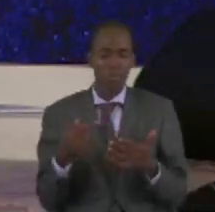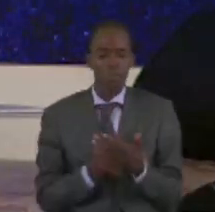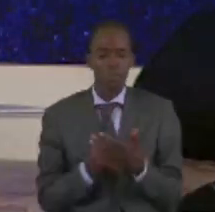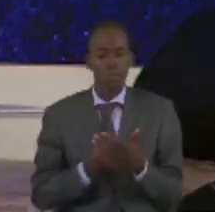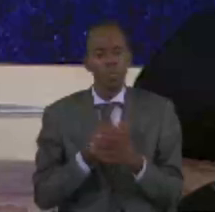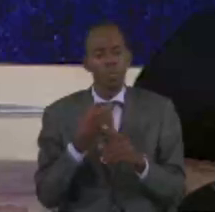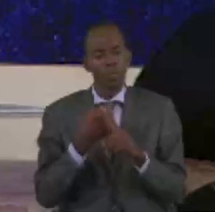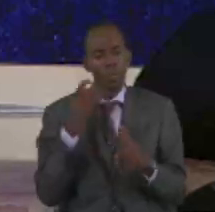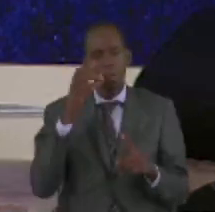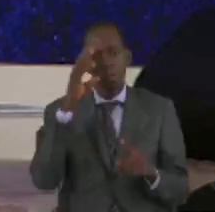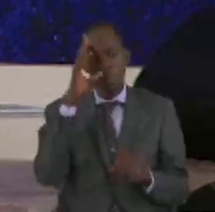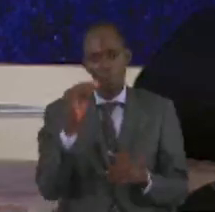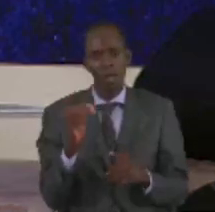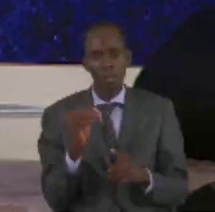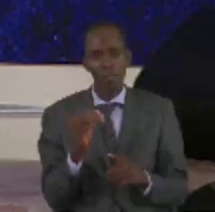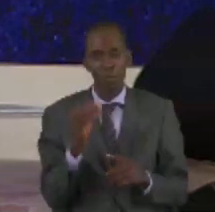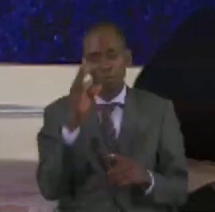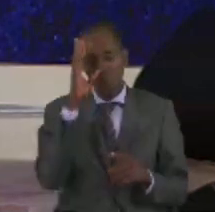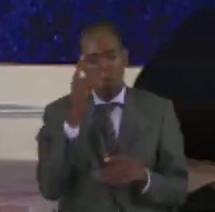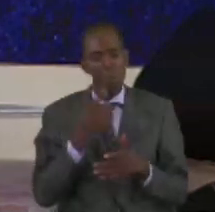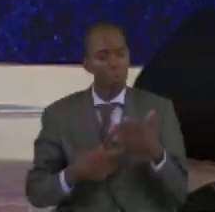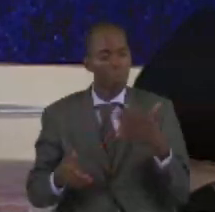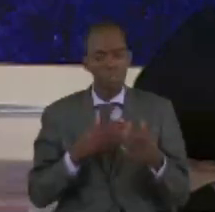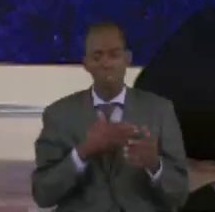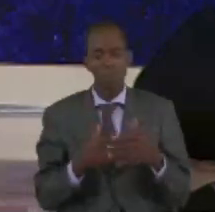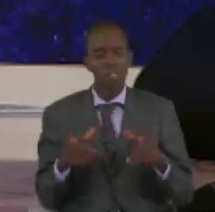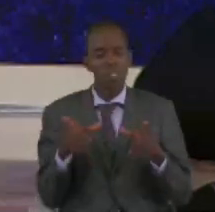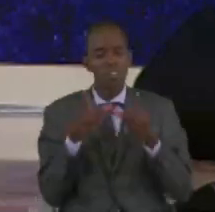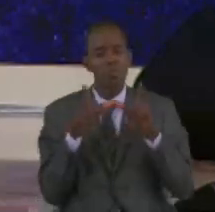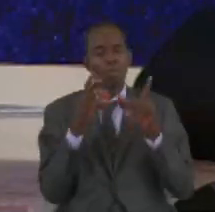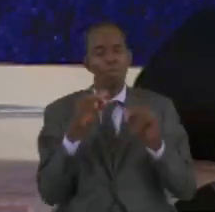évangile, je ne l'ai ni reçu ni appris d'un homme.